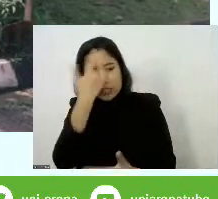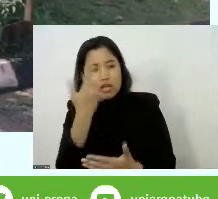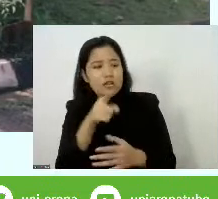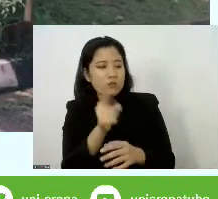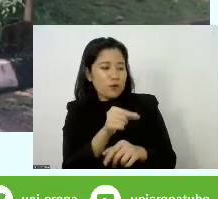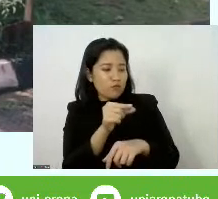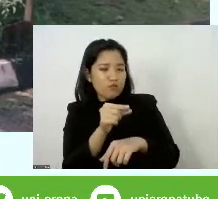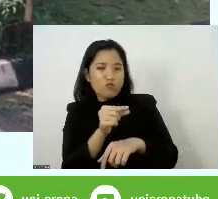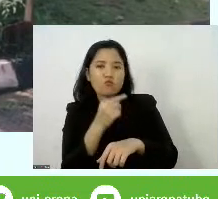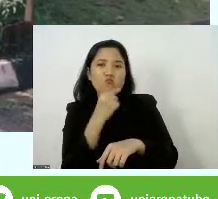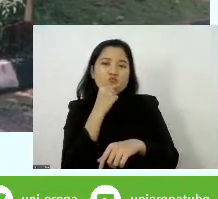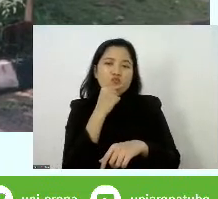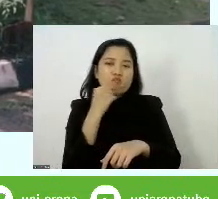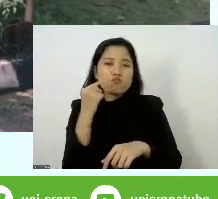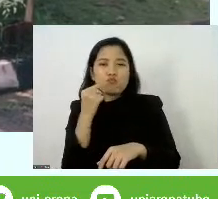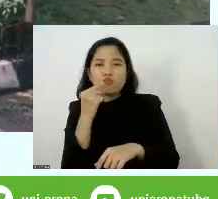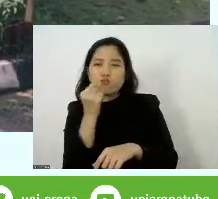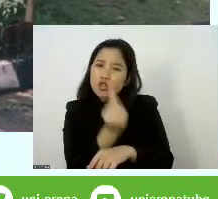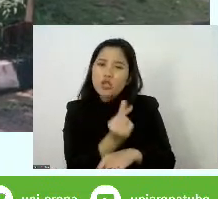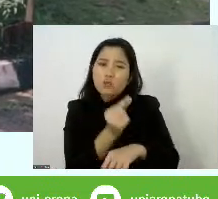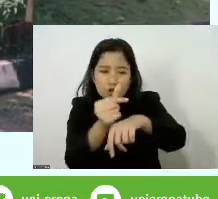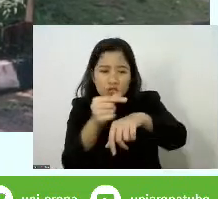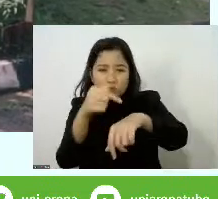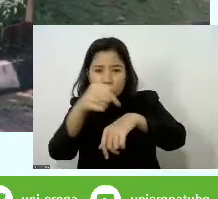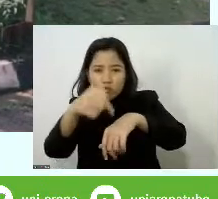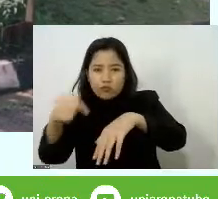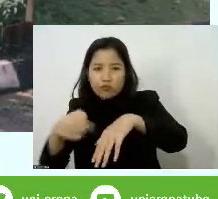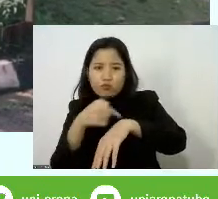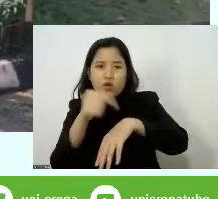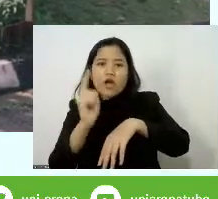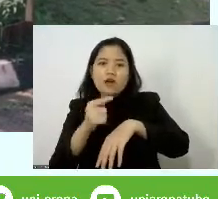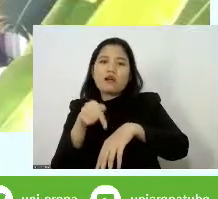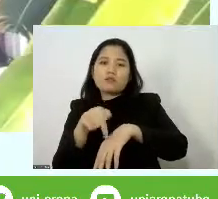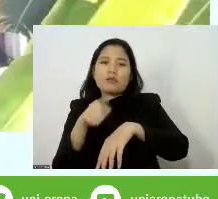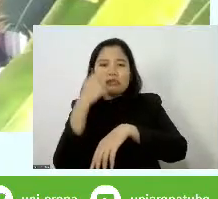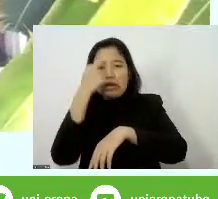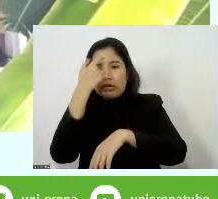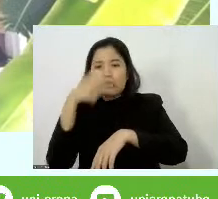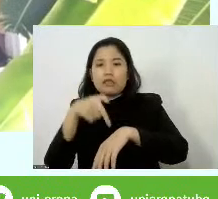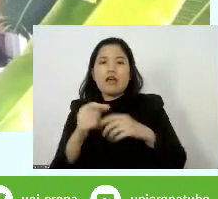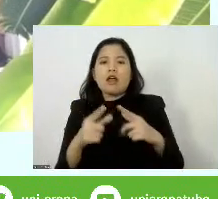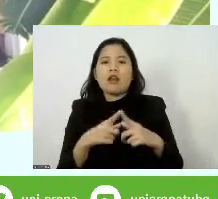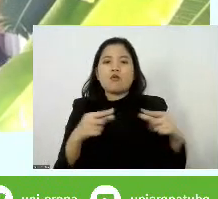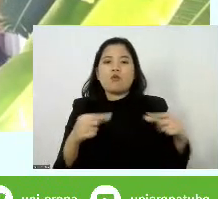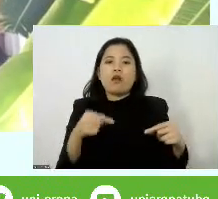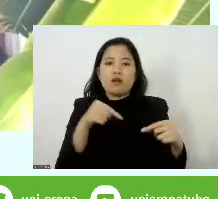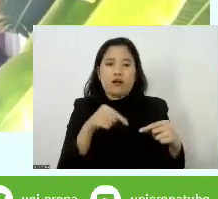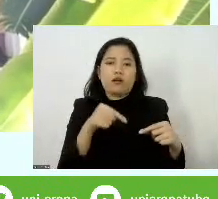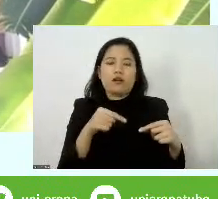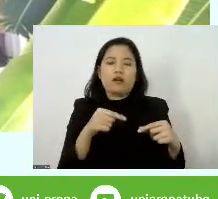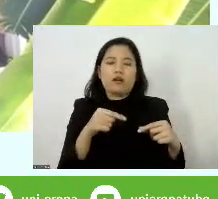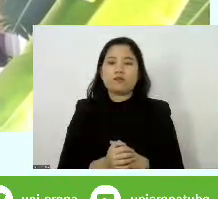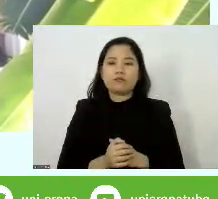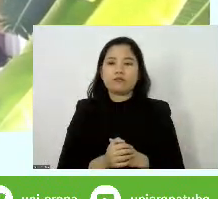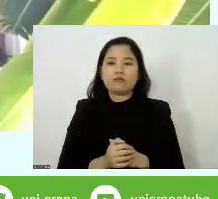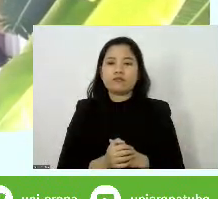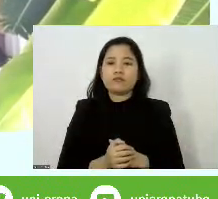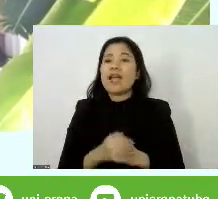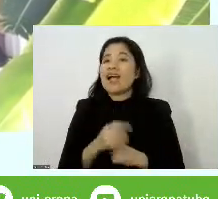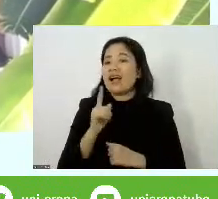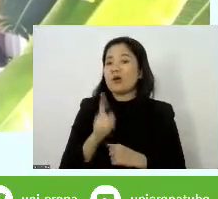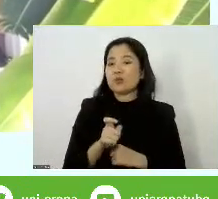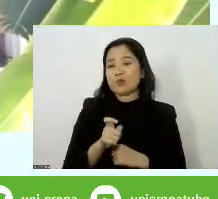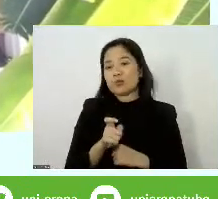putih-putih dengar-dengar orang Nah itu juga Jadi mesti